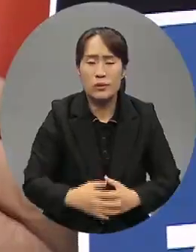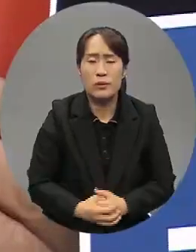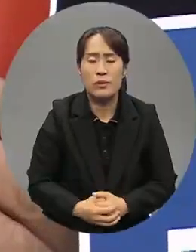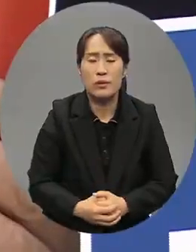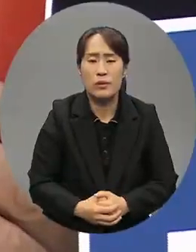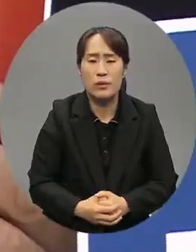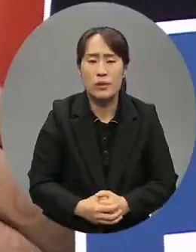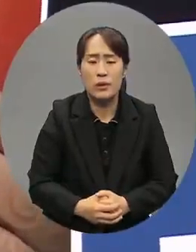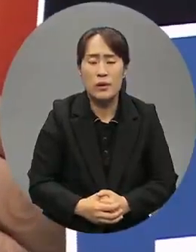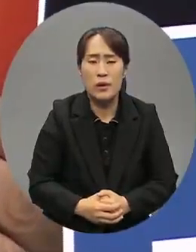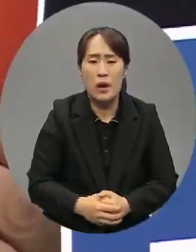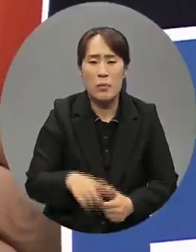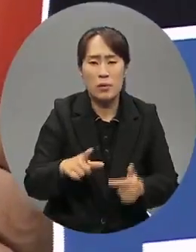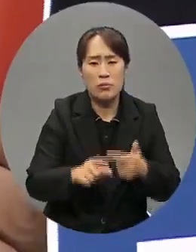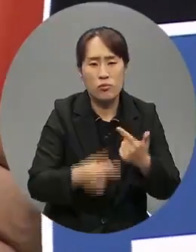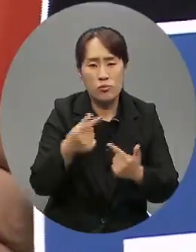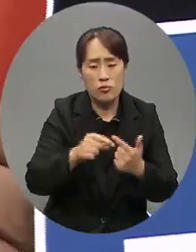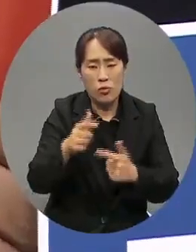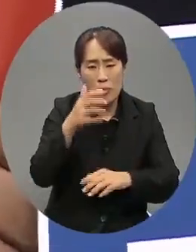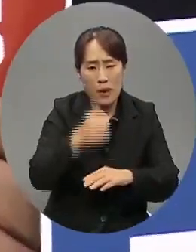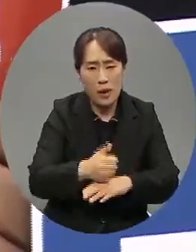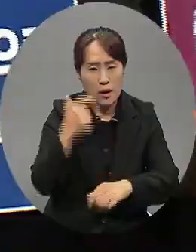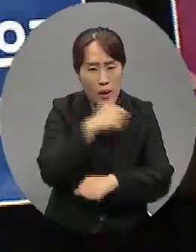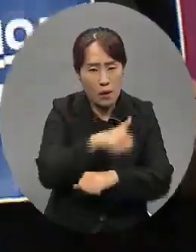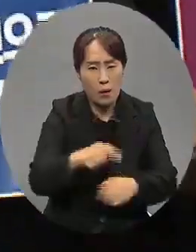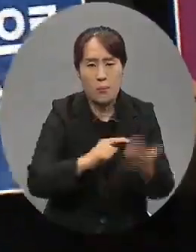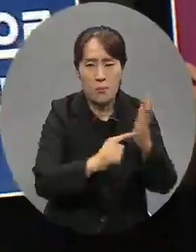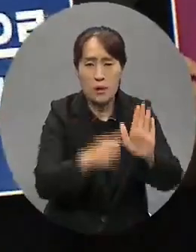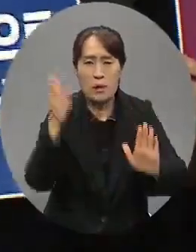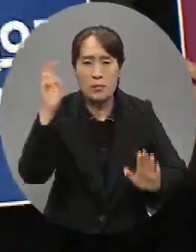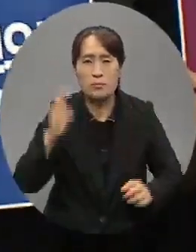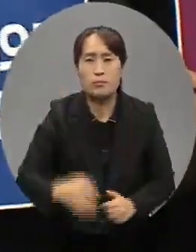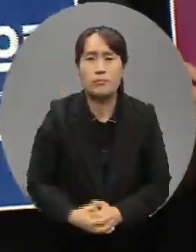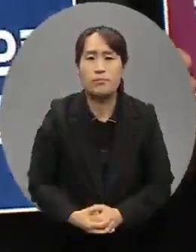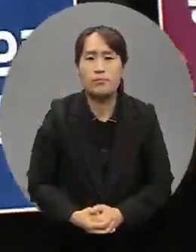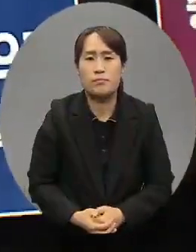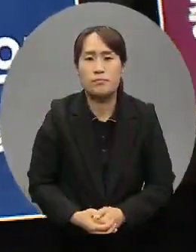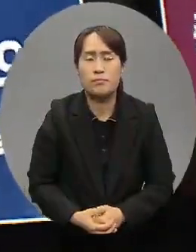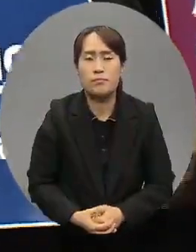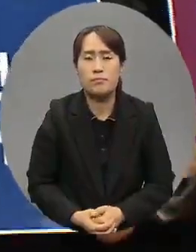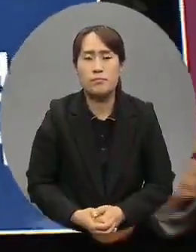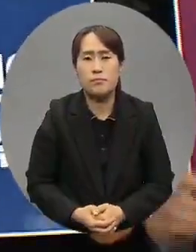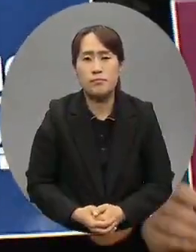초안은 이르면 다음 달 말 나올 예정입니다. MBC 뉴스 이지연입니다.